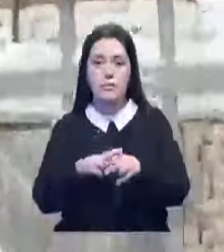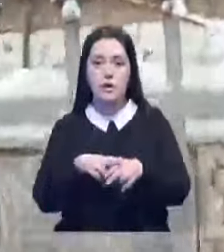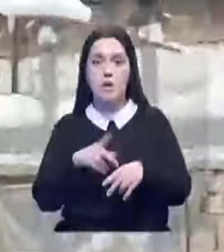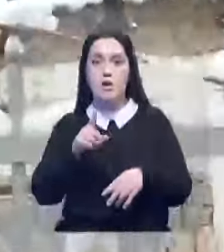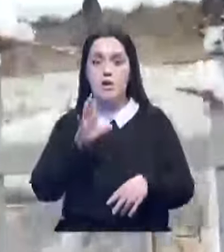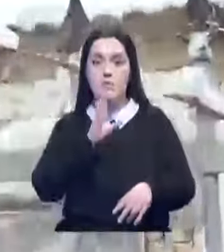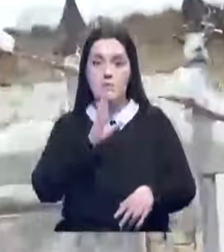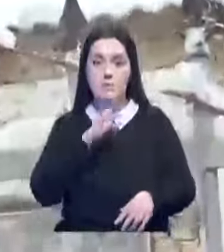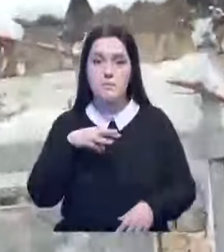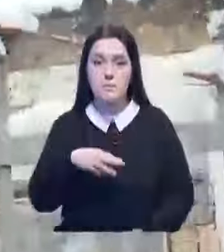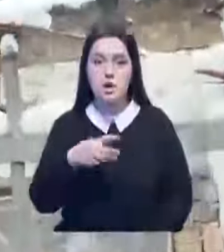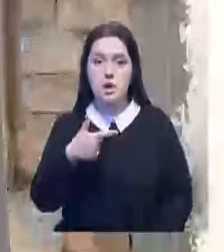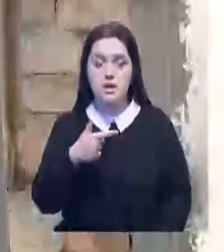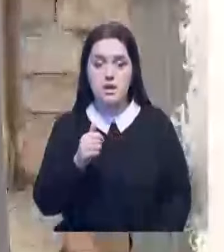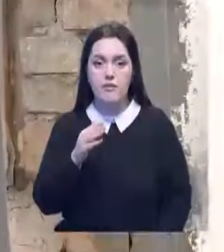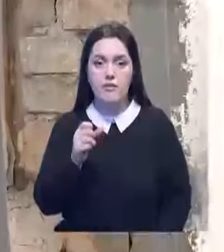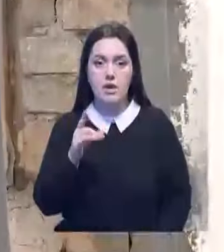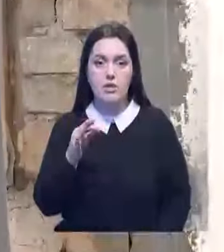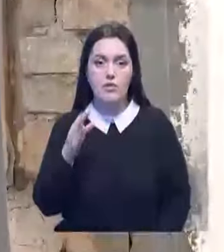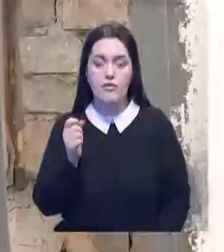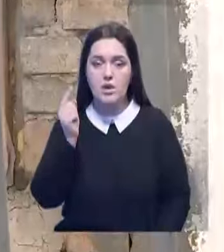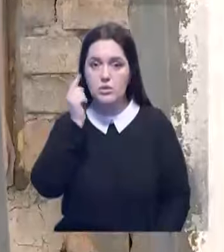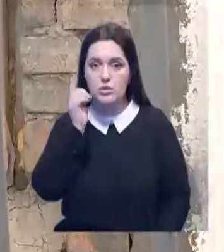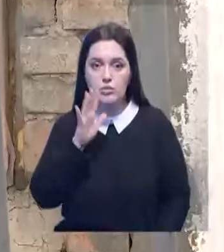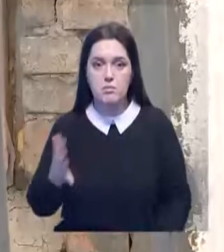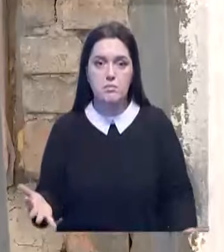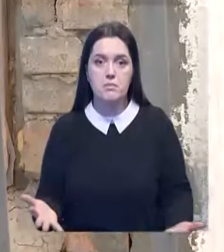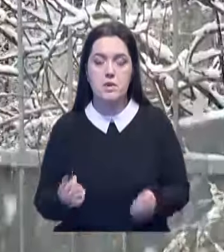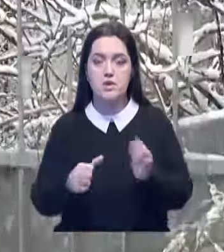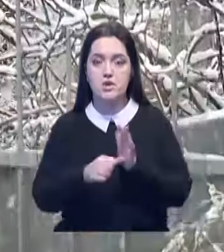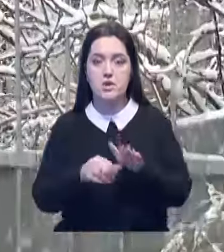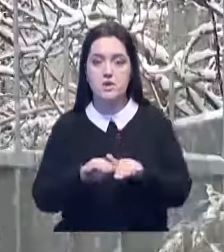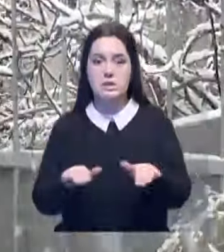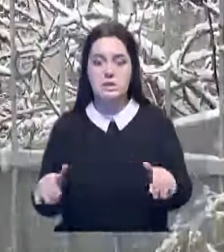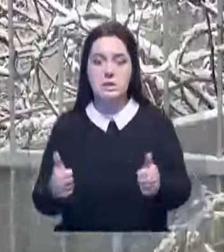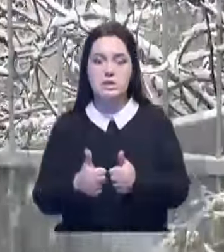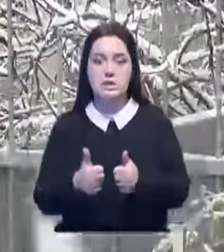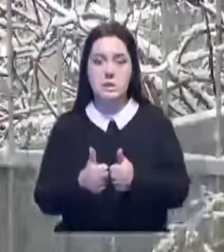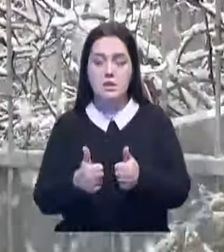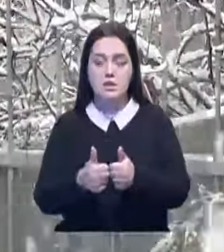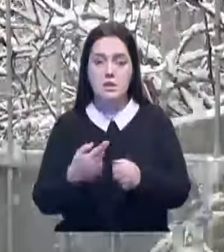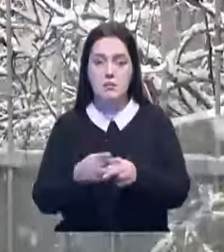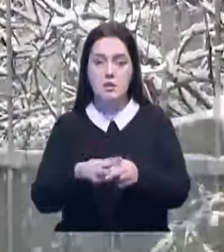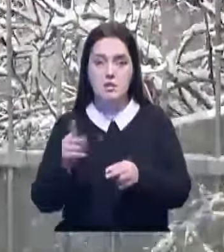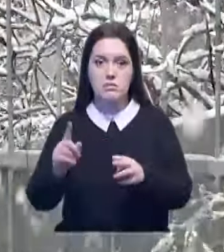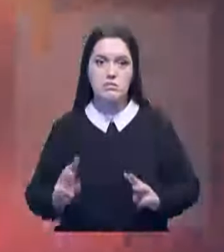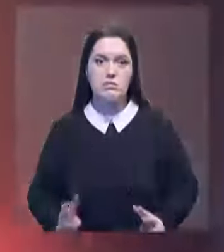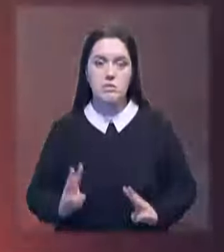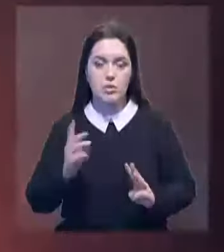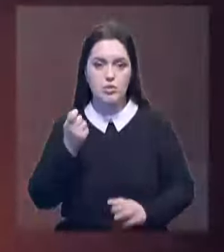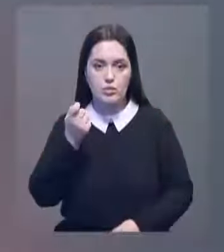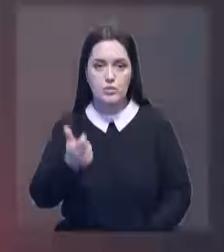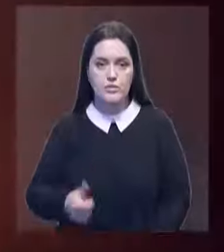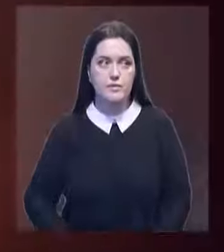плащи. Марина Гафарова без раздумий о своей безопасности спасла шестерых детей своих соседей, оказавшихся в западне пламени.